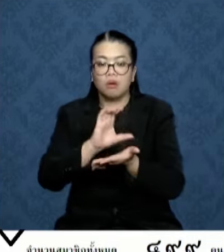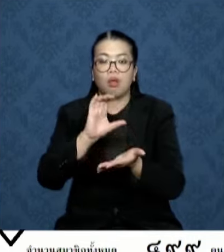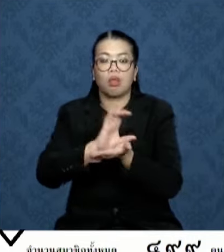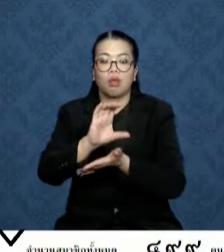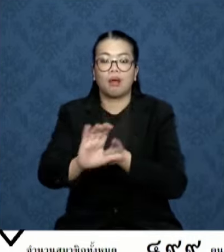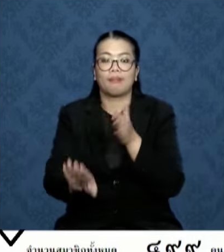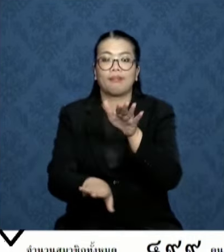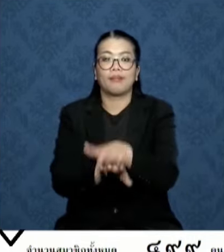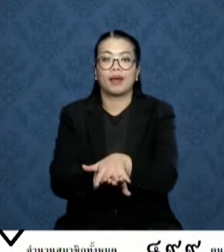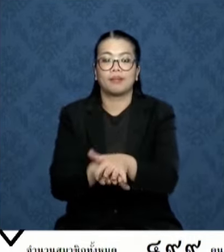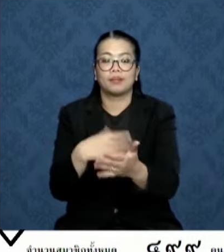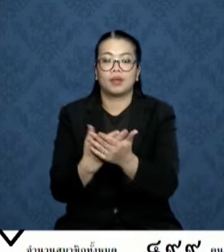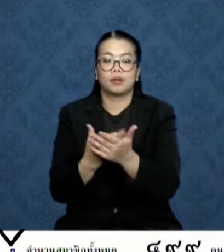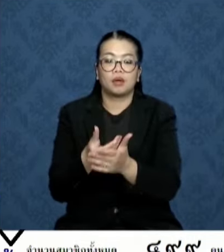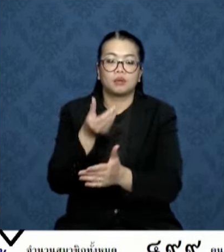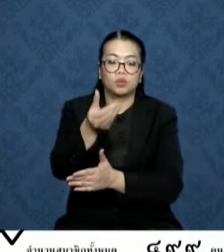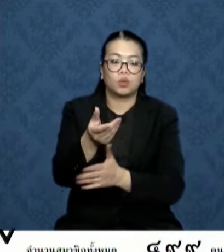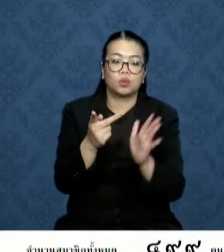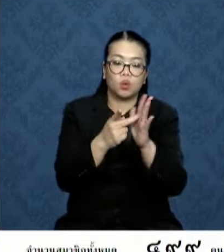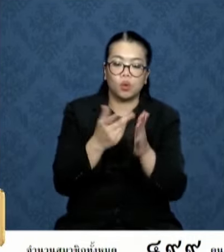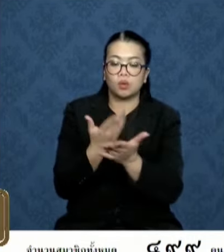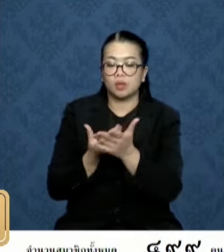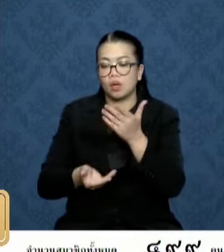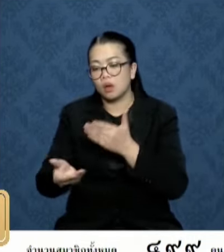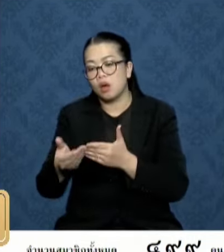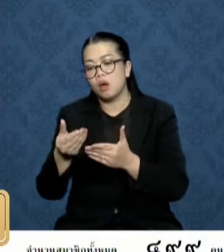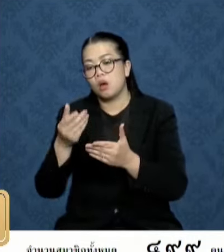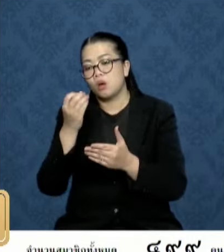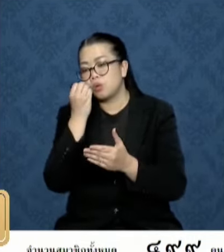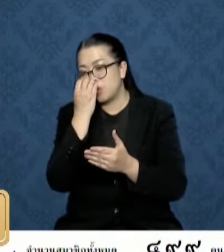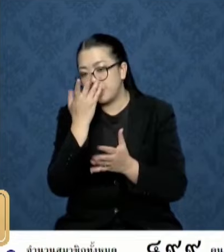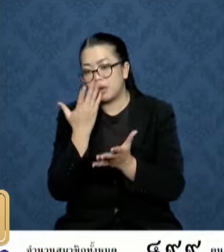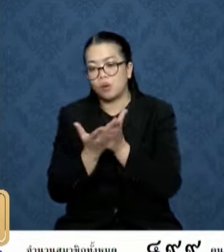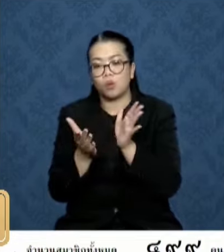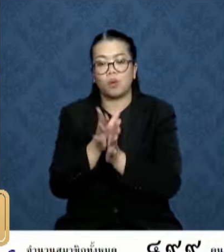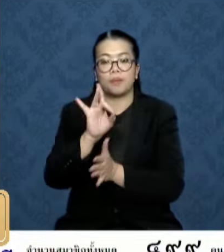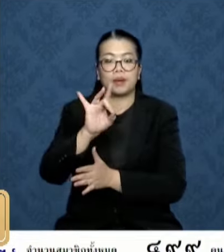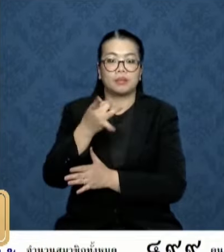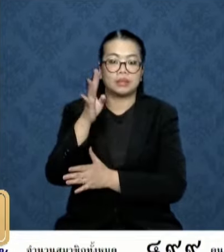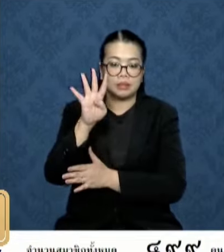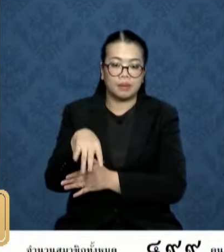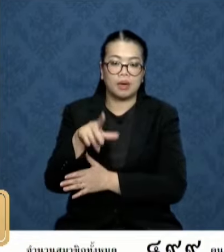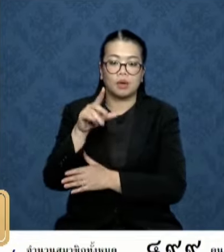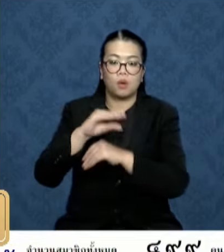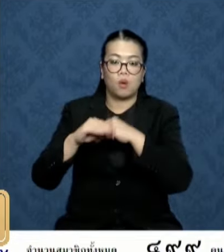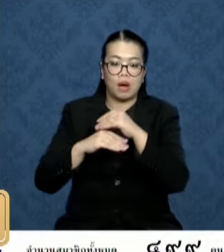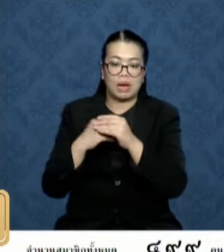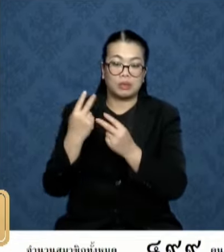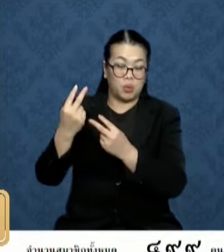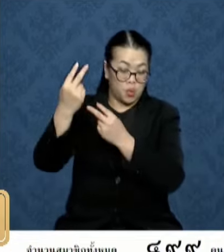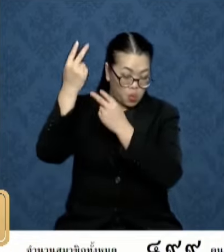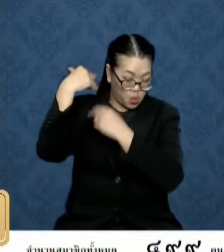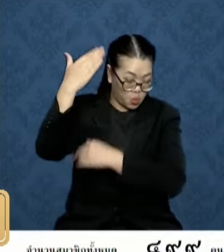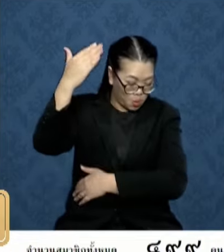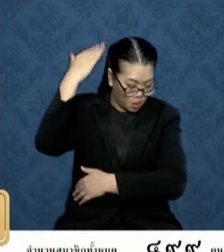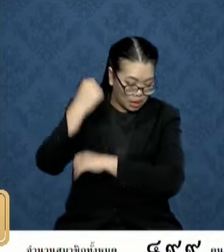่การชดเชินเงินต้นและดอกเบี้ยกวา 48,400 ลานบาทครัให้กับโครงการที่ย้อนอดีตไป